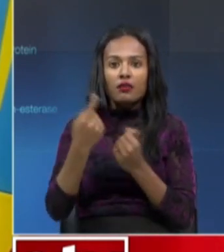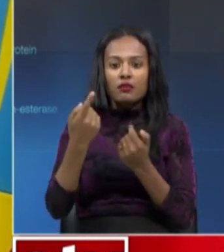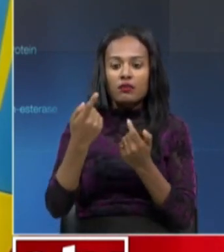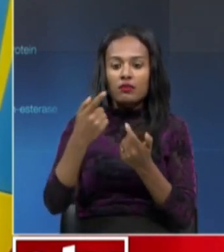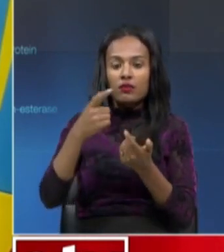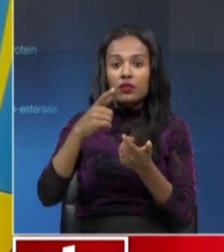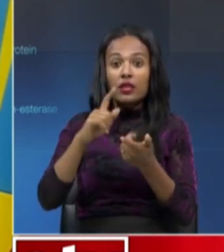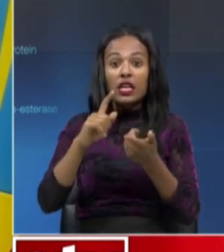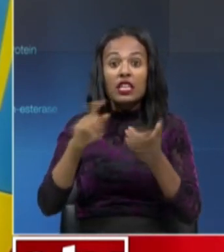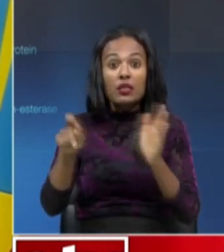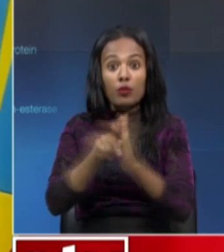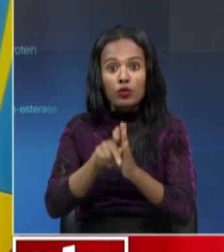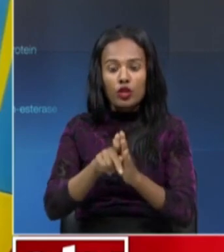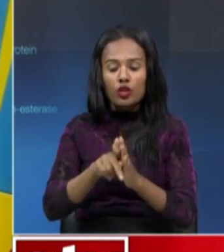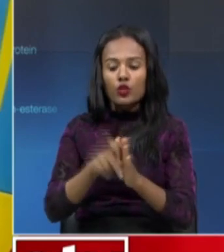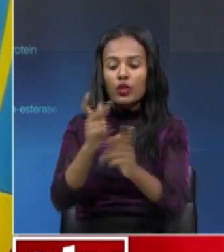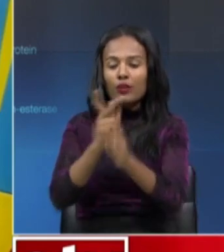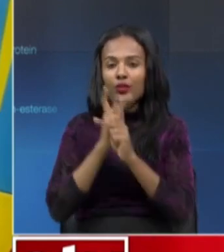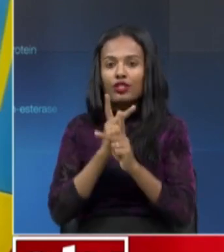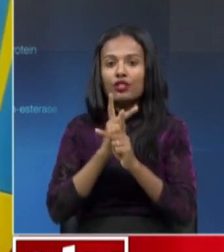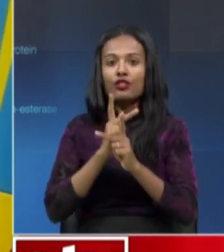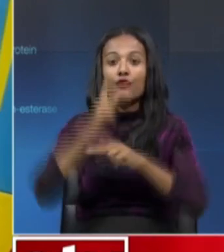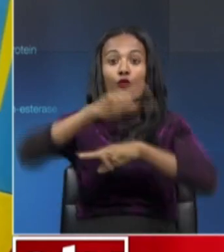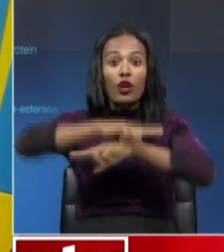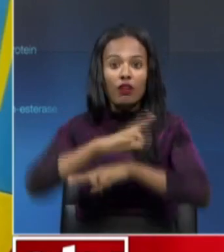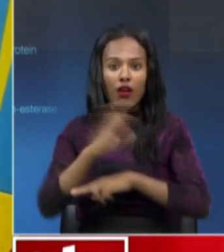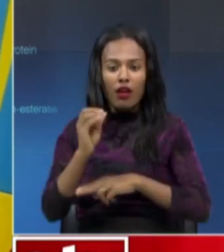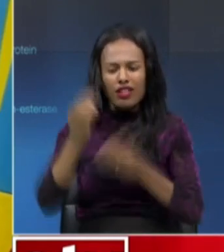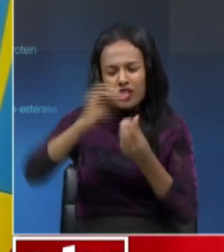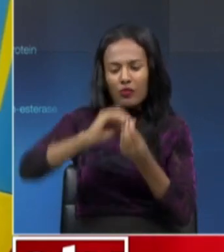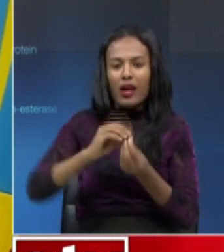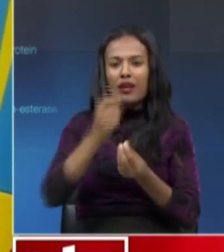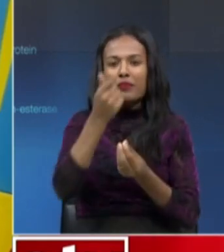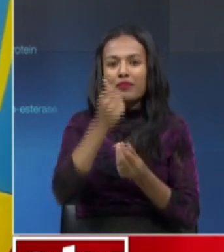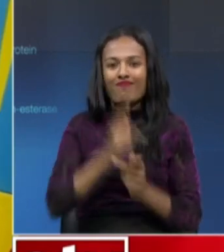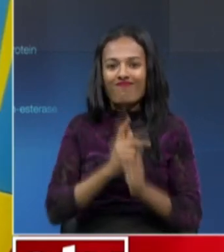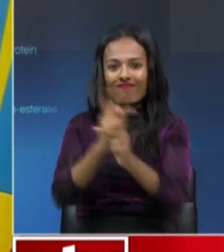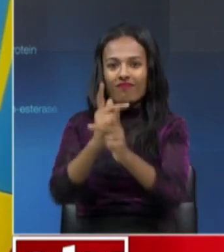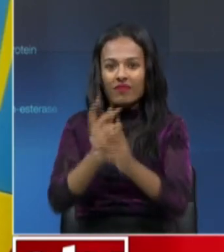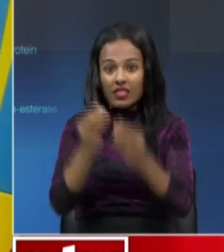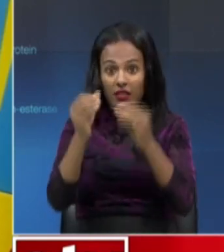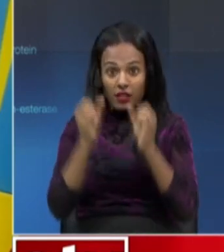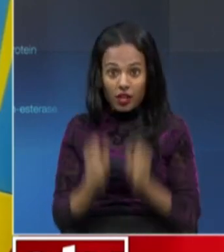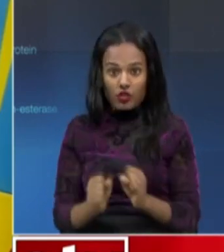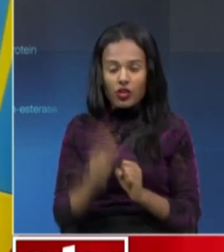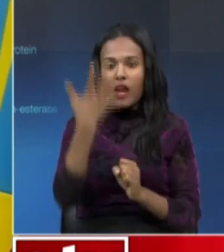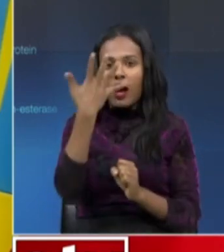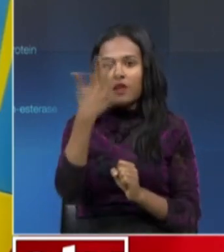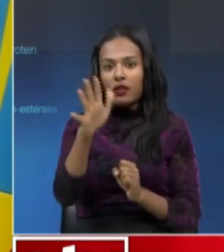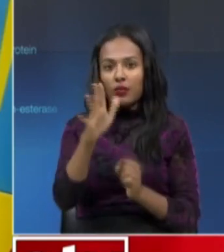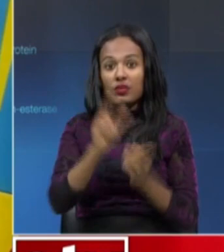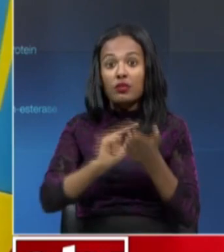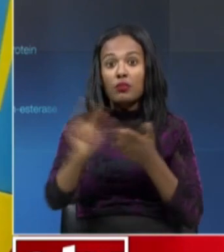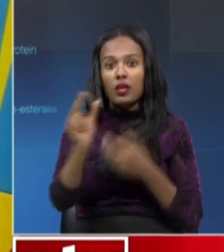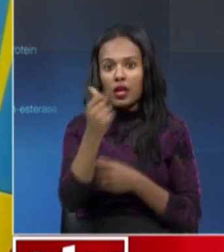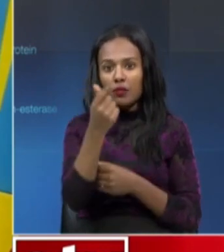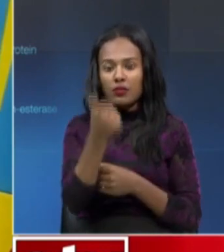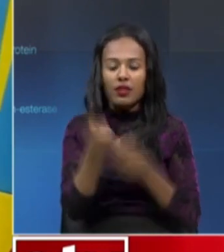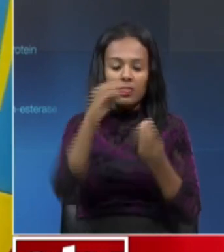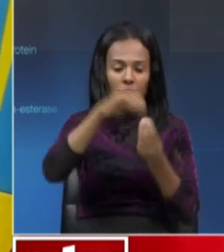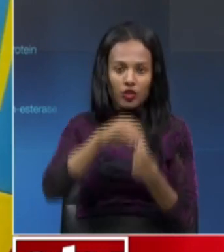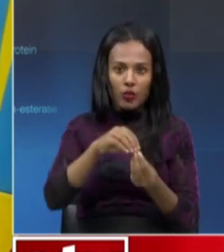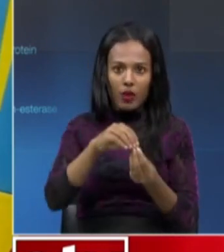ለከስተመሮቻቸው የብድር እፎይታና ተጨማሪ ብድር ለመስጠት የሚያስችል አቅም እንዲሆን የ15 ቢሊዮን ብር